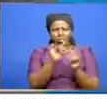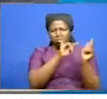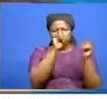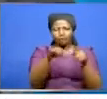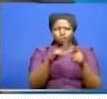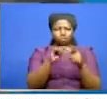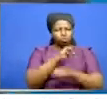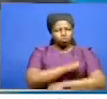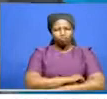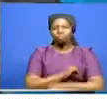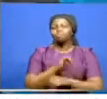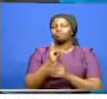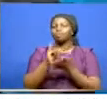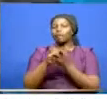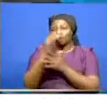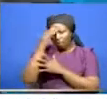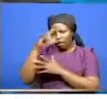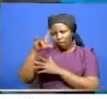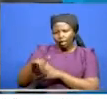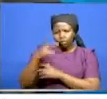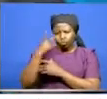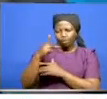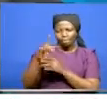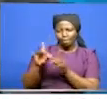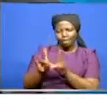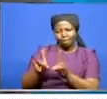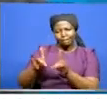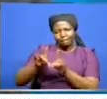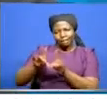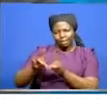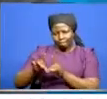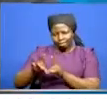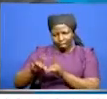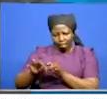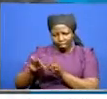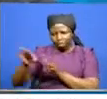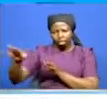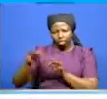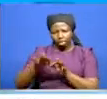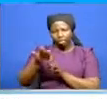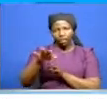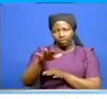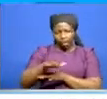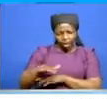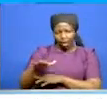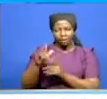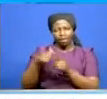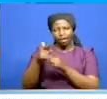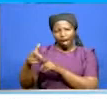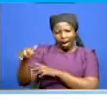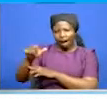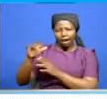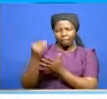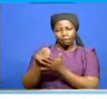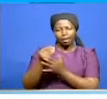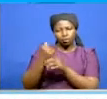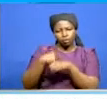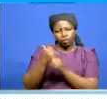tuangalie ukubwa wa maeneo. Pia hiyo ukubwa iongezwe fedha. Kutukitamatisha na ndio hii constituencies.